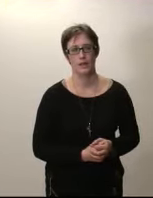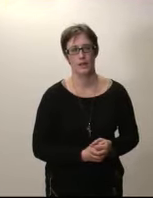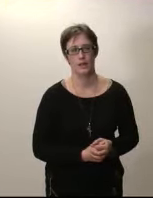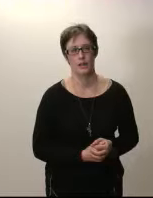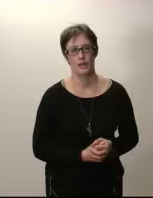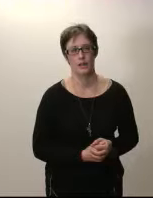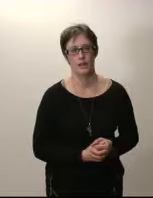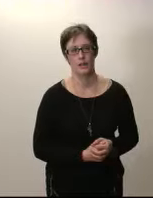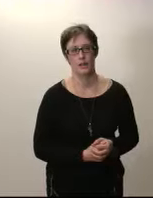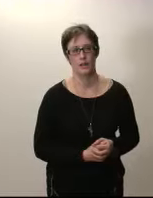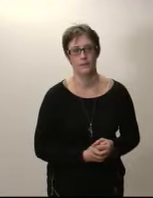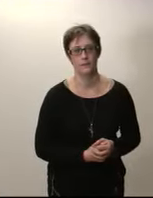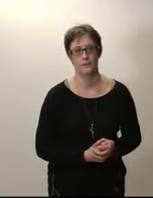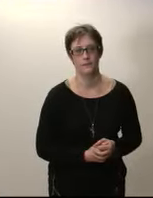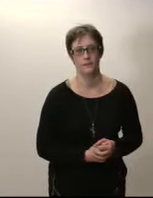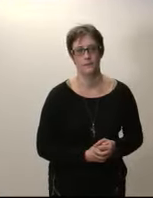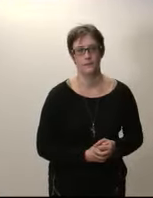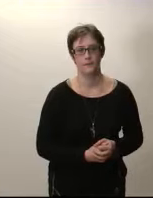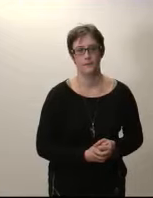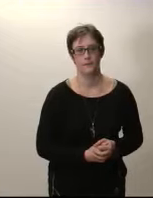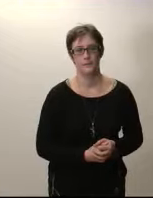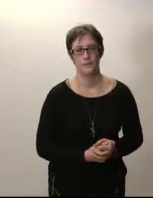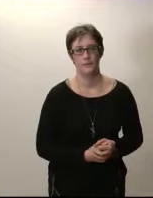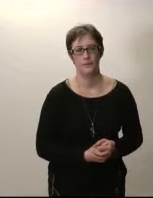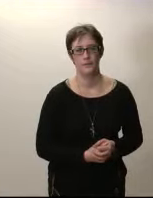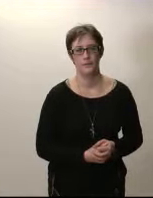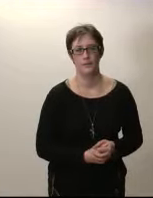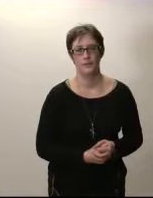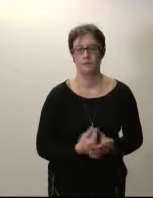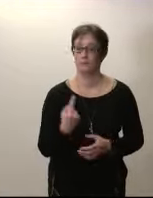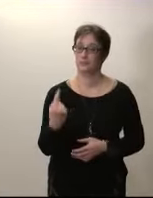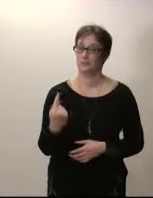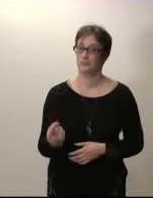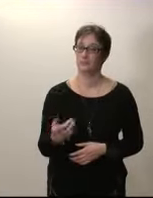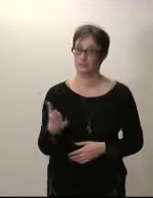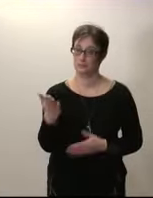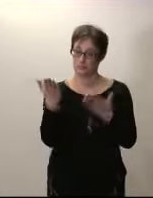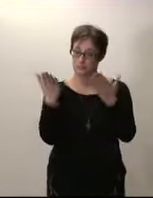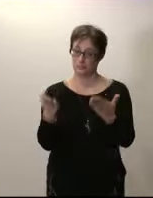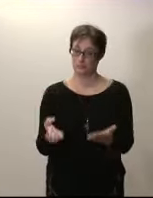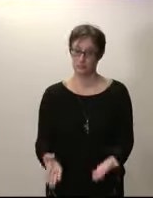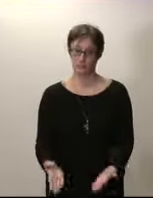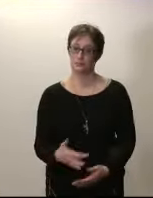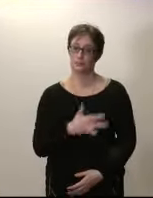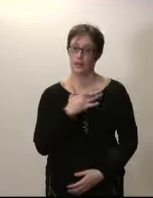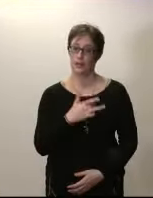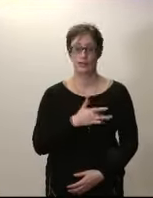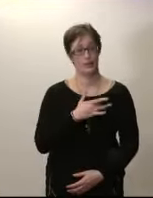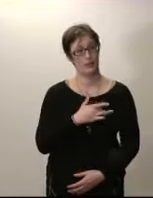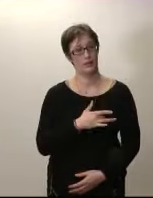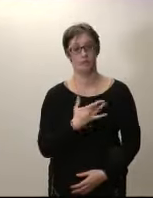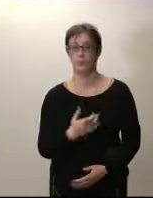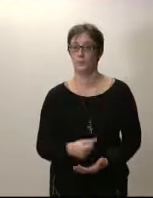Voilà. Monsieur Noller, vous êtes un être intéressant, vous êtes un être très contrasté. Parfois,